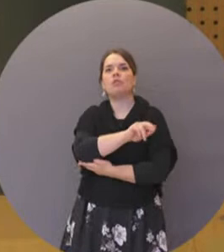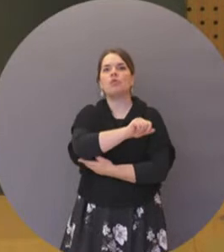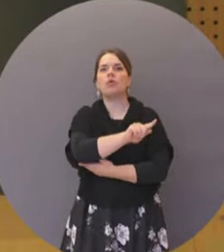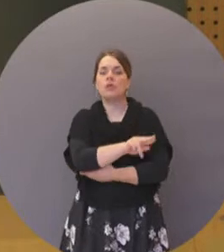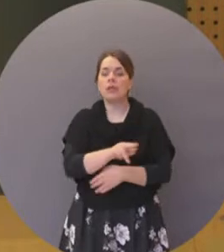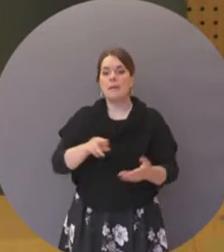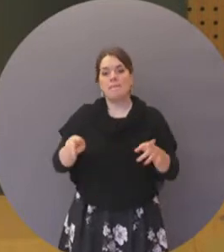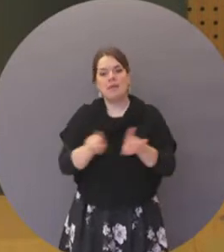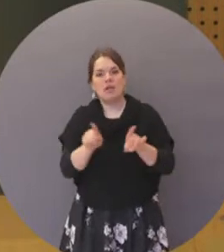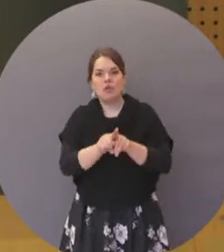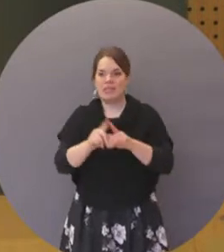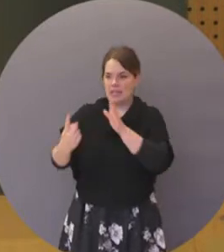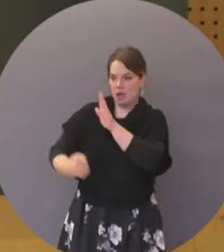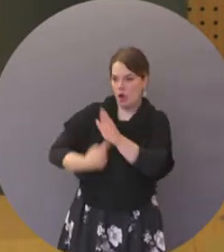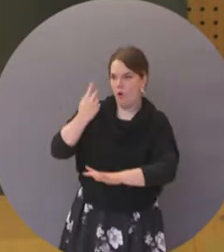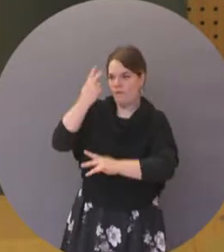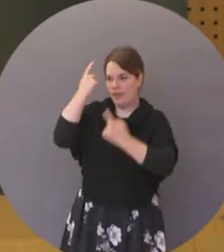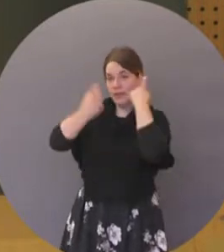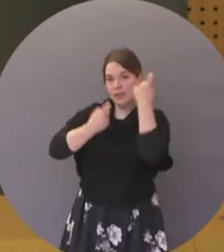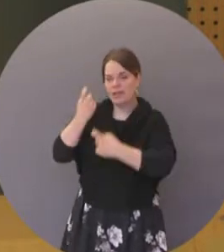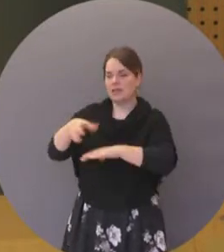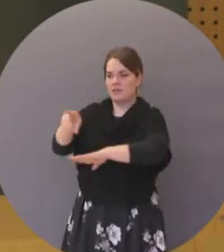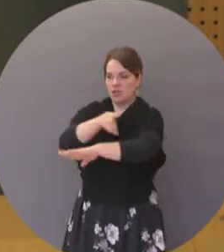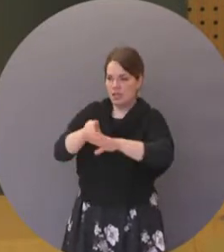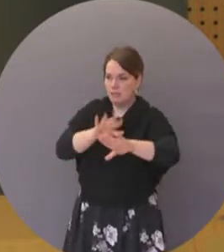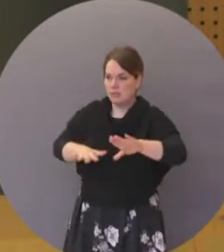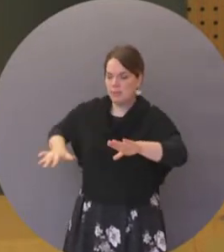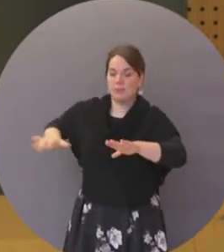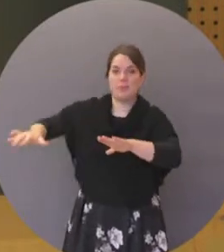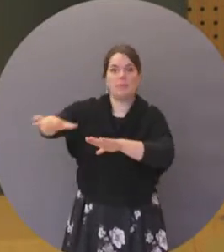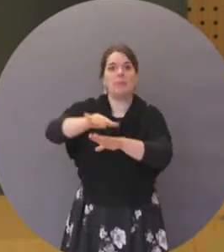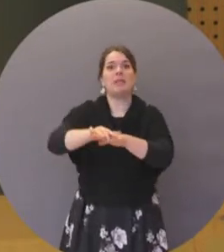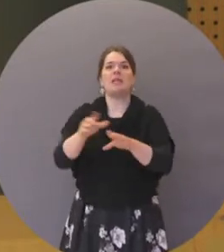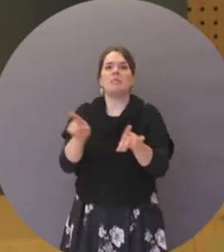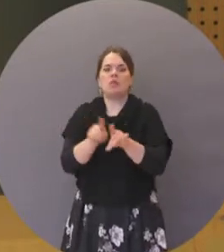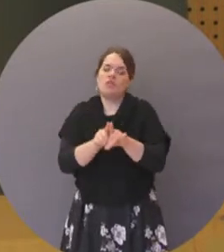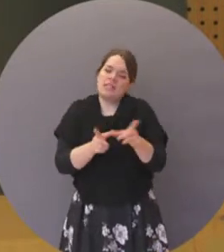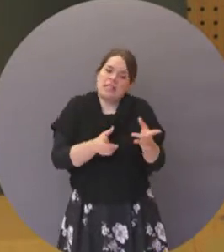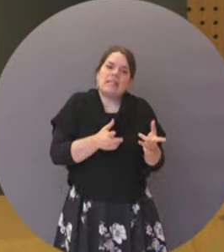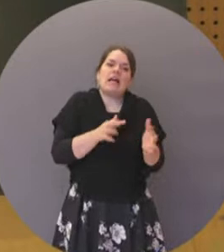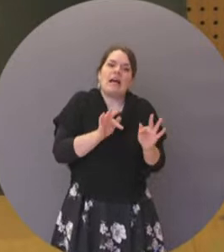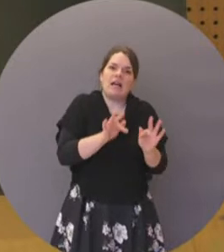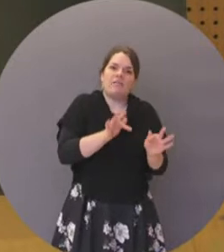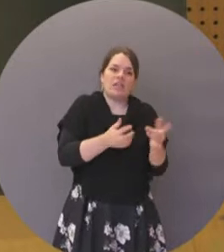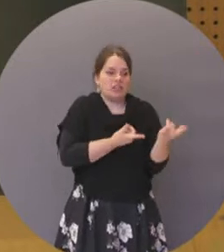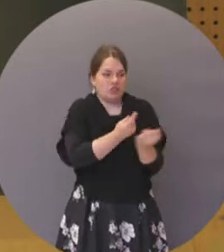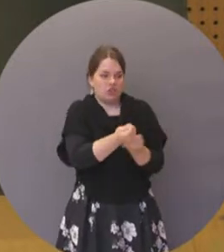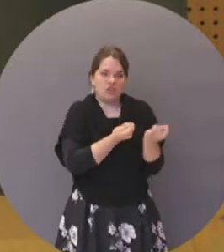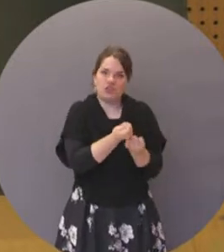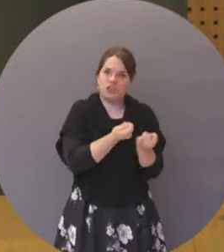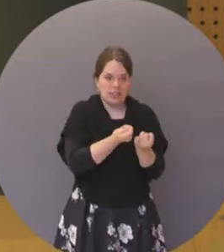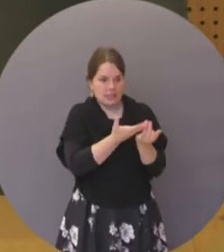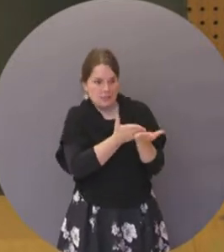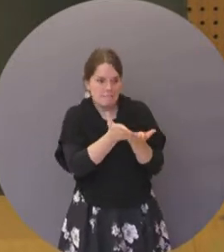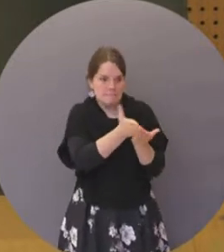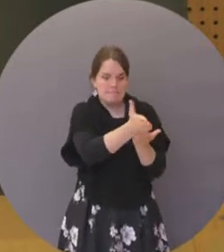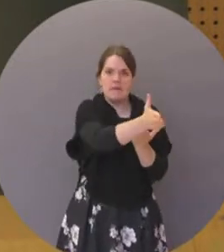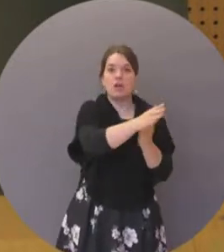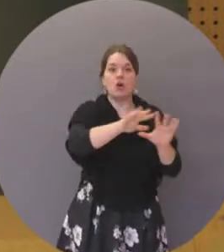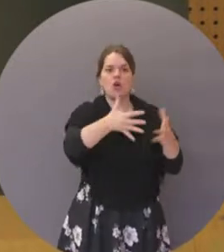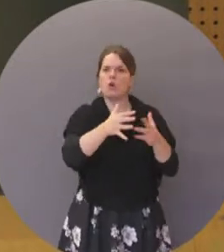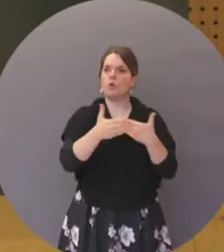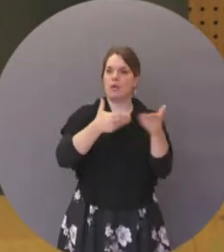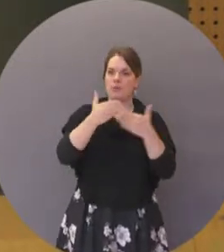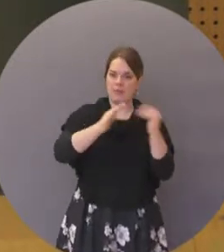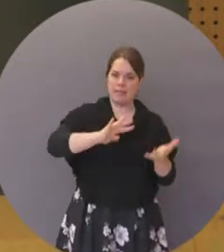départemental et on l'espère dans le travail sur les lignes directrices de gestion pour débloquer la question des déroulements de carrière de